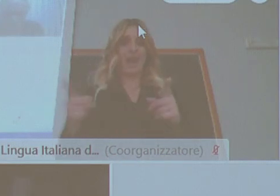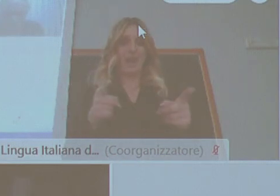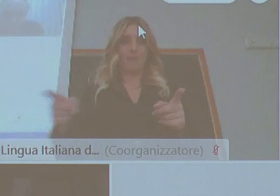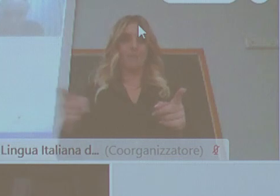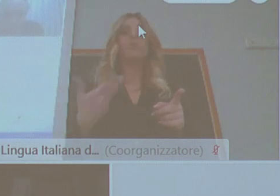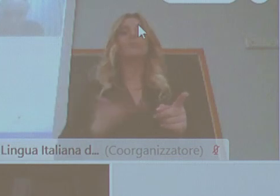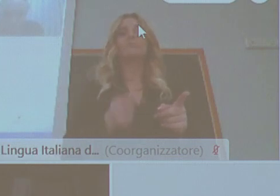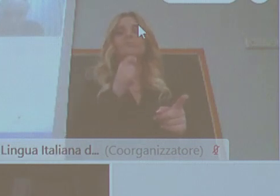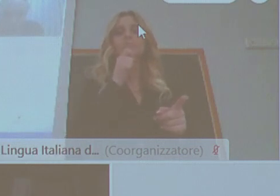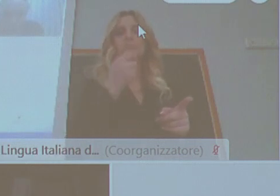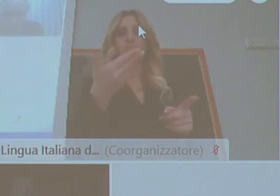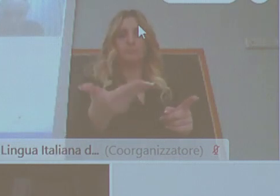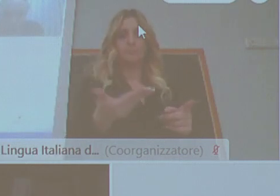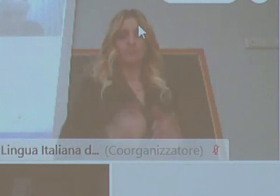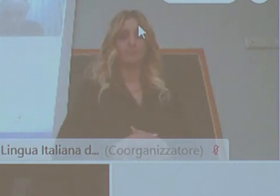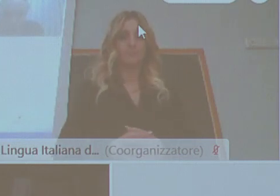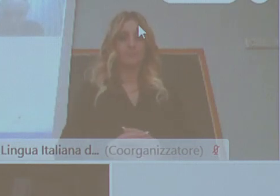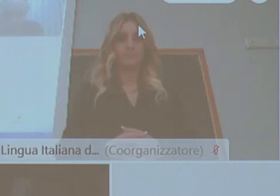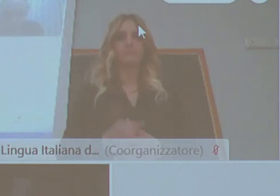parola, professoressa.